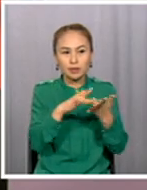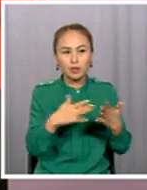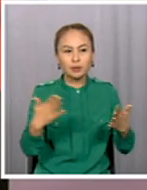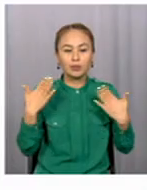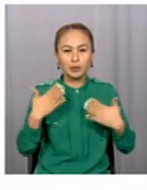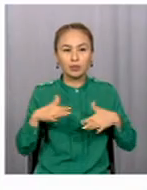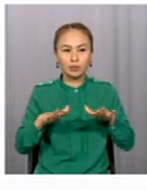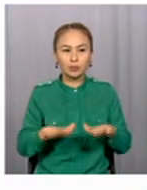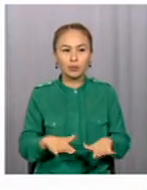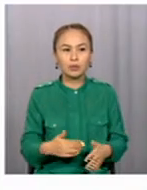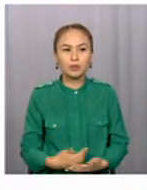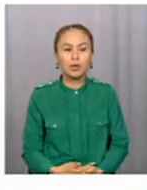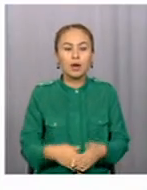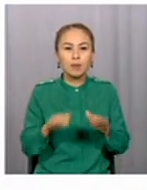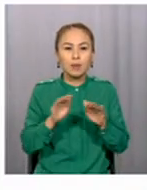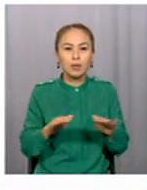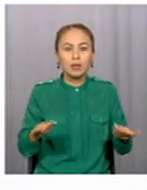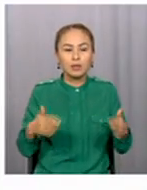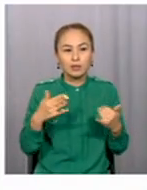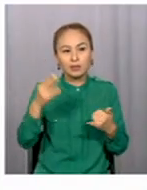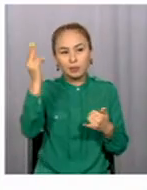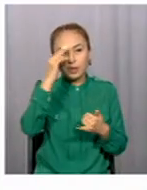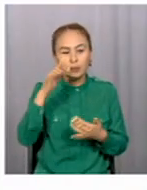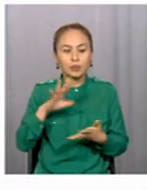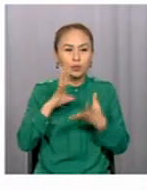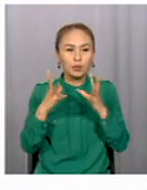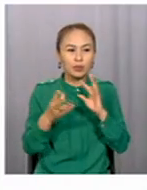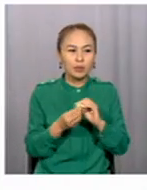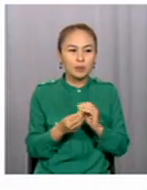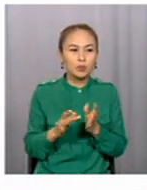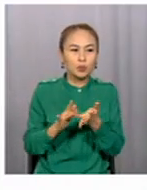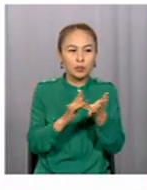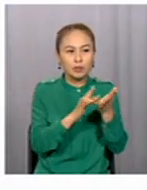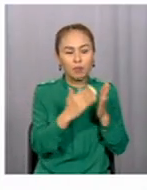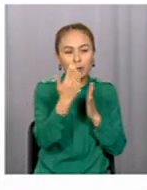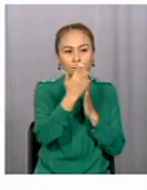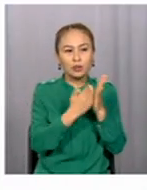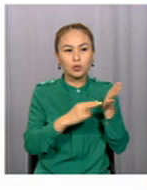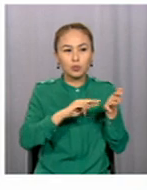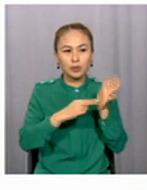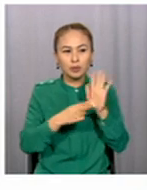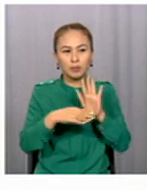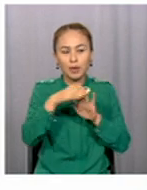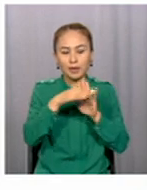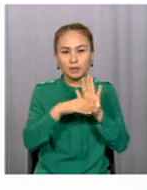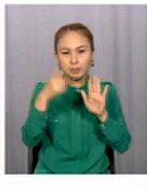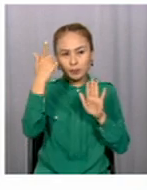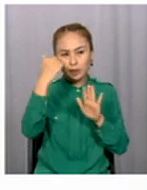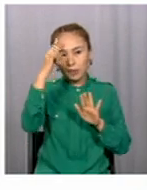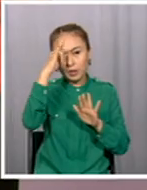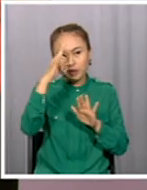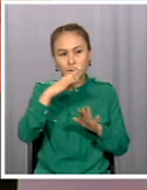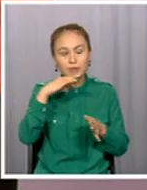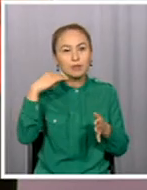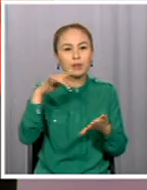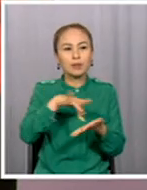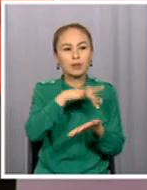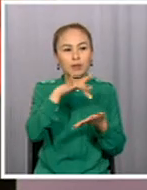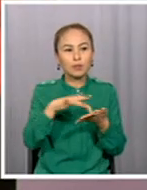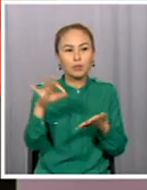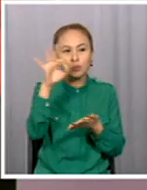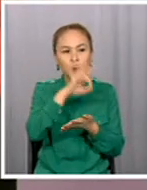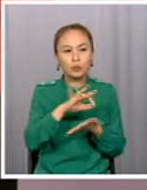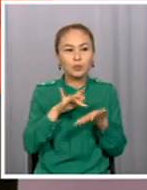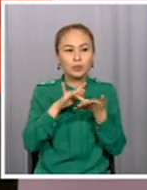орын. Балалар, сабағымызды қорытындылайық. Туристік бағытты жоспарлаудың мәнін біліп, Қазақстан